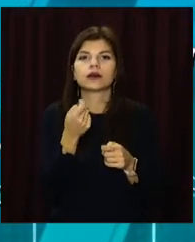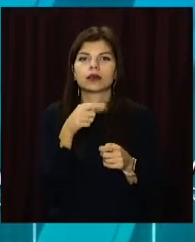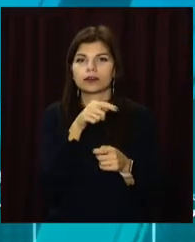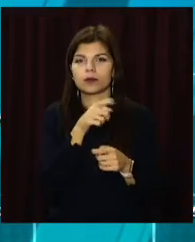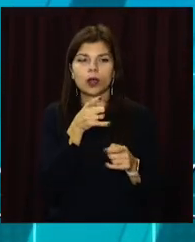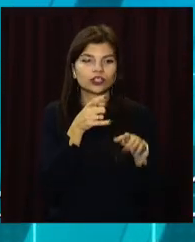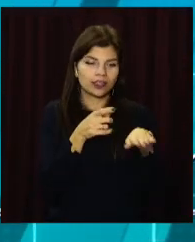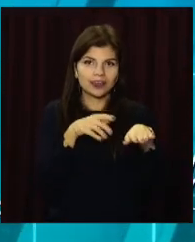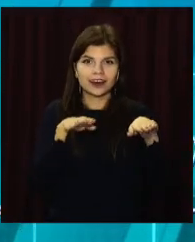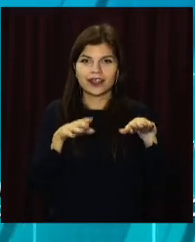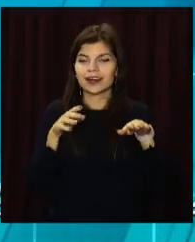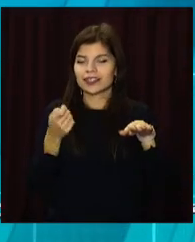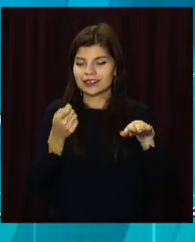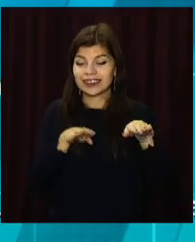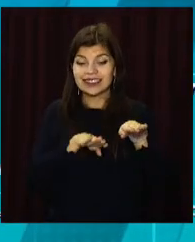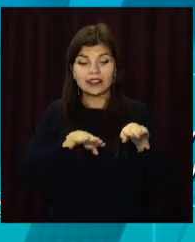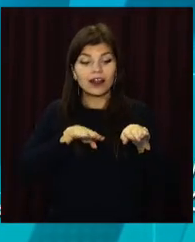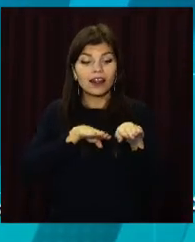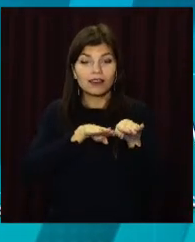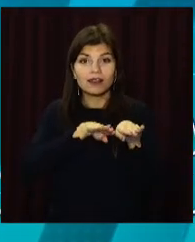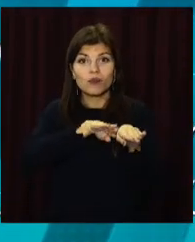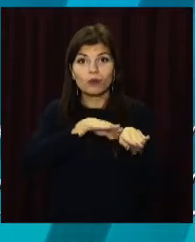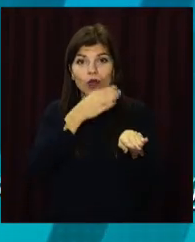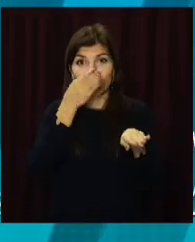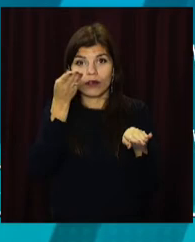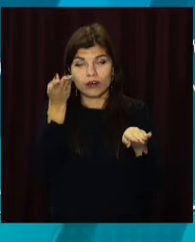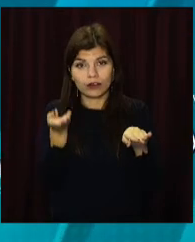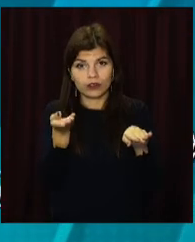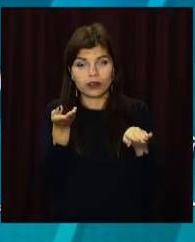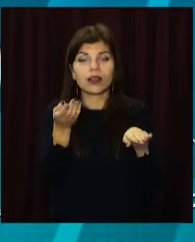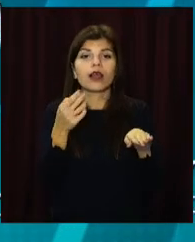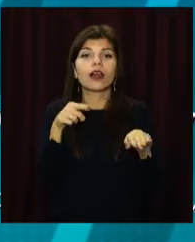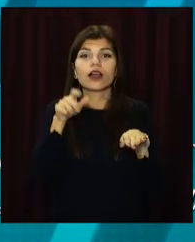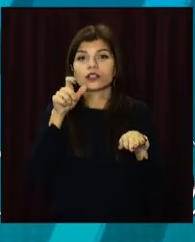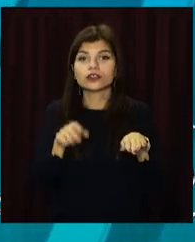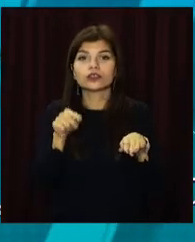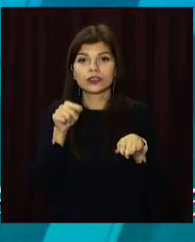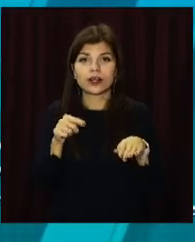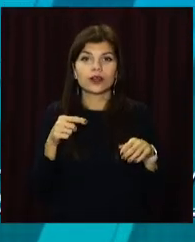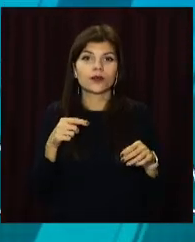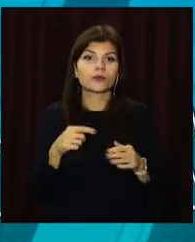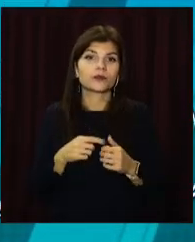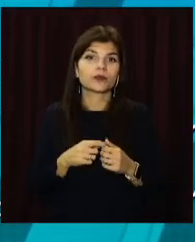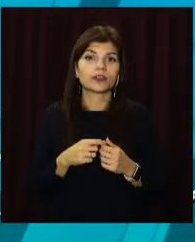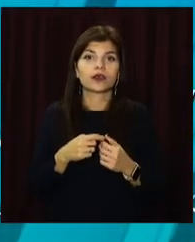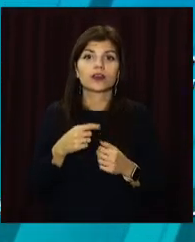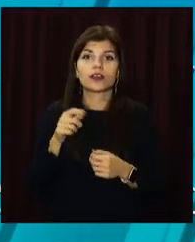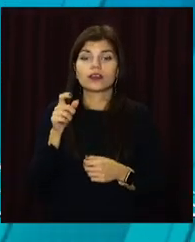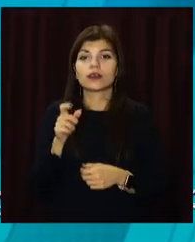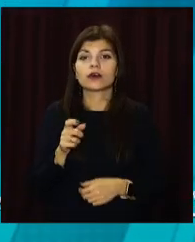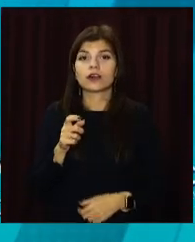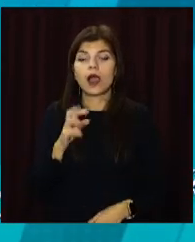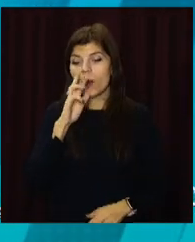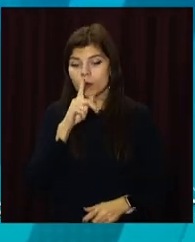«Hyundai» та автомобілем «Volkswagen», після чого перекинувся на дах. Потерпілого цієї дорожньо-транспортної пригоди, на щастя, немає.